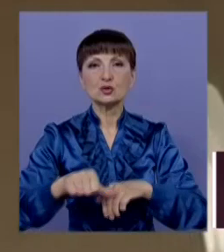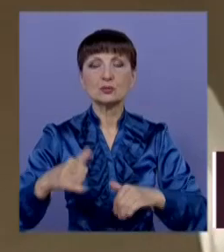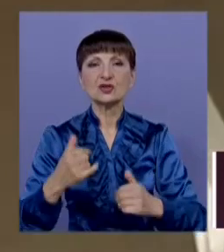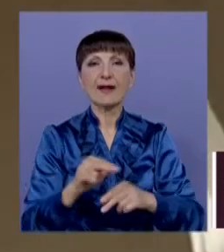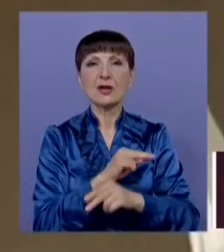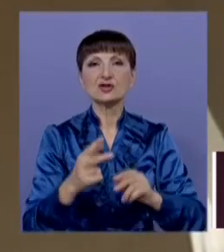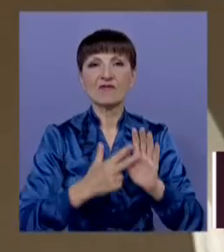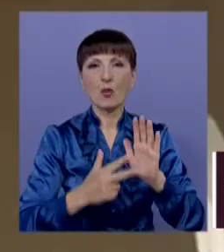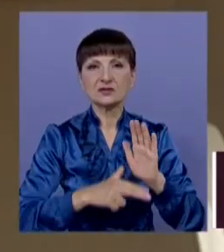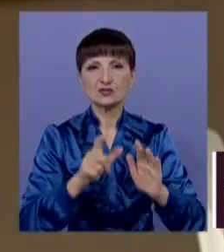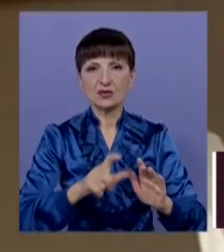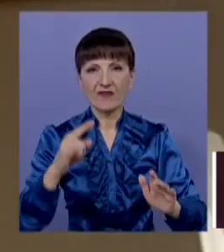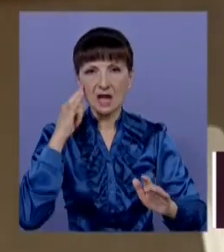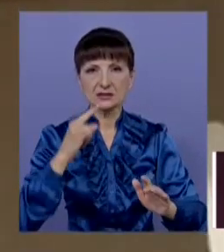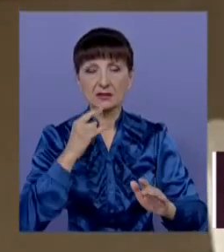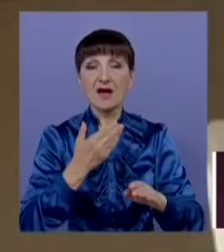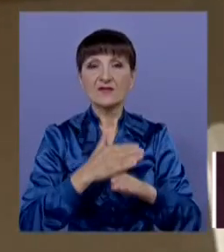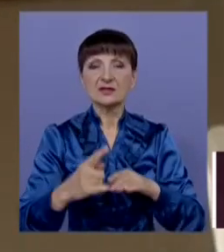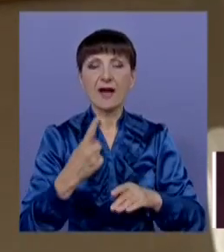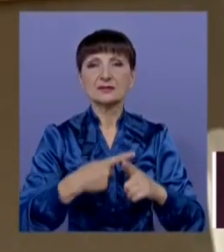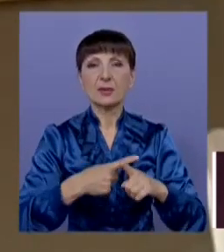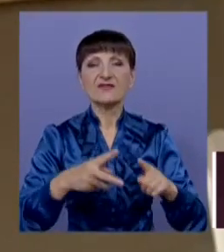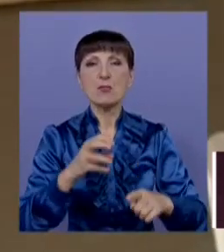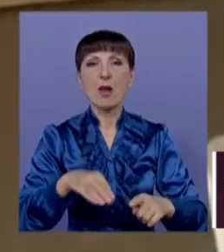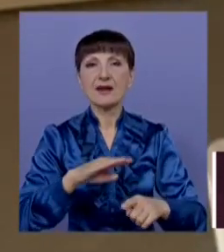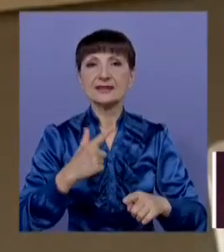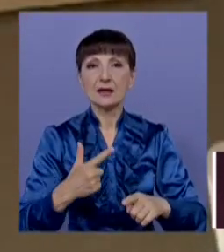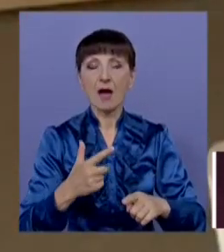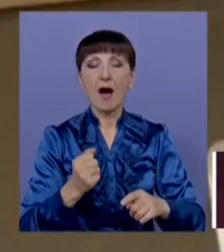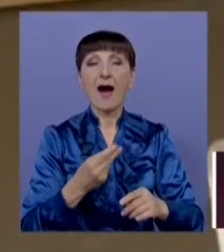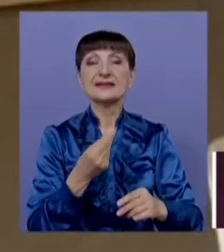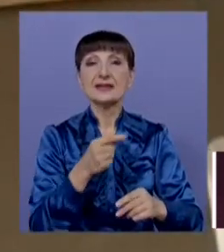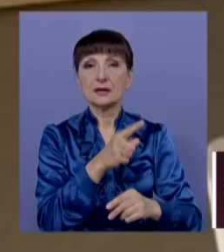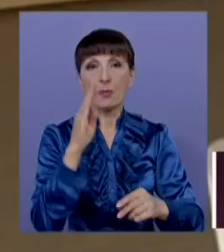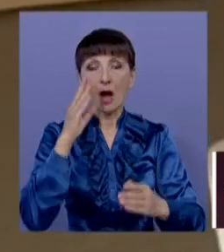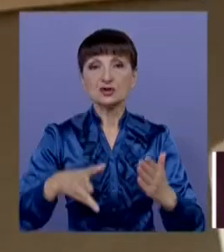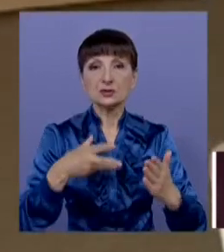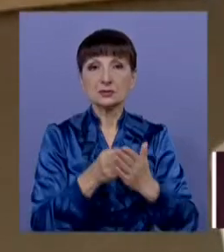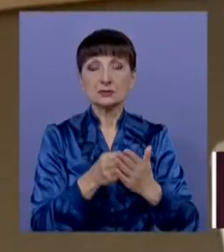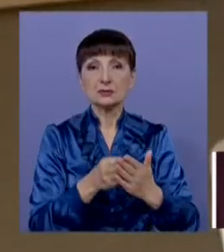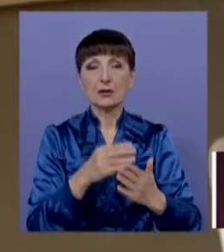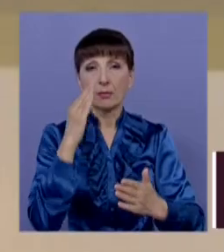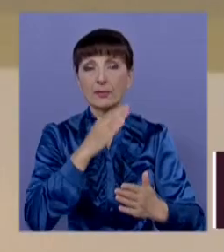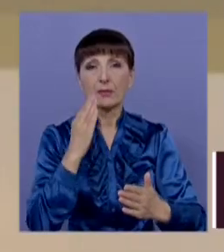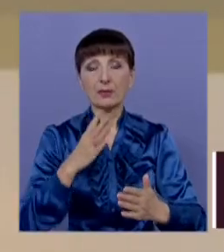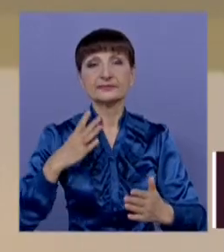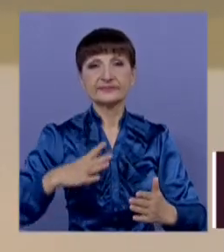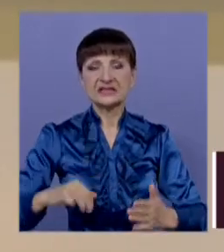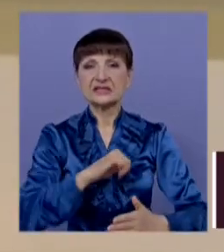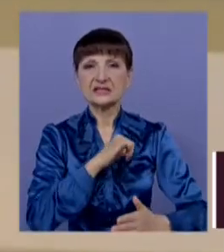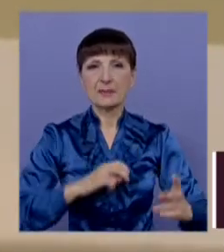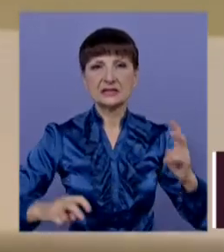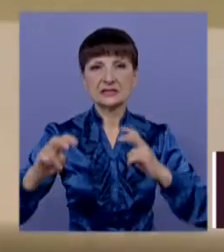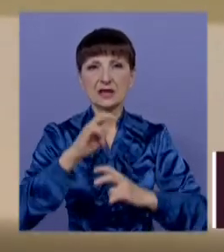80 казахстанцев. На это выделено 1,5 миллиарда тенге. А вот деньги на исцеление Магомеда его родителям, похоже, придется искать